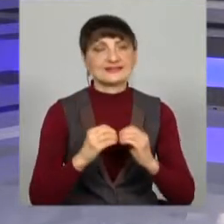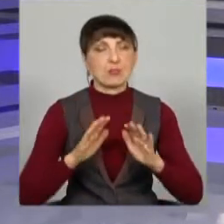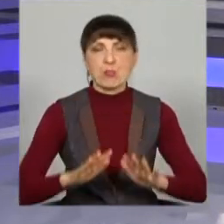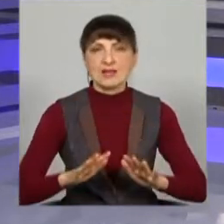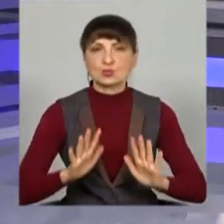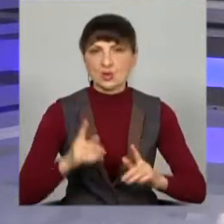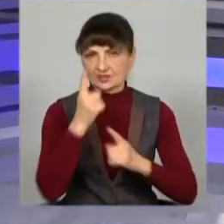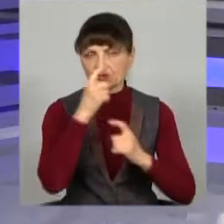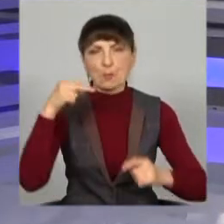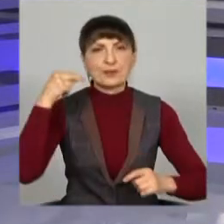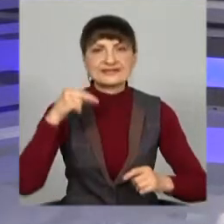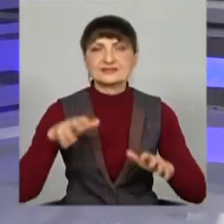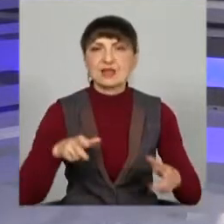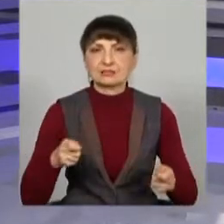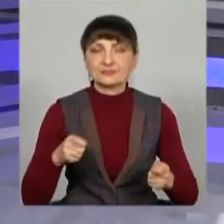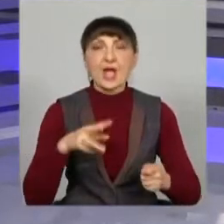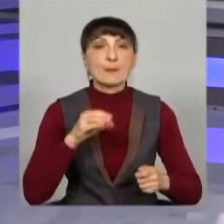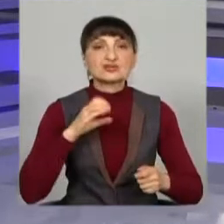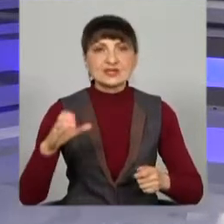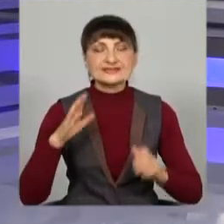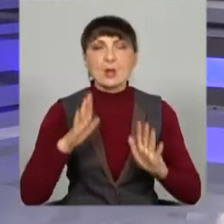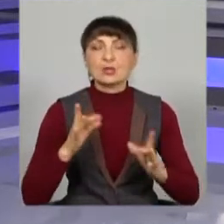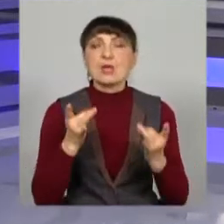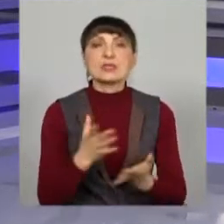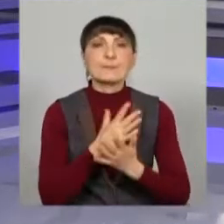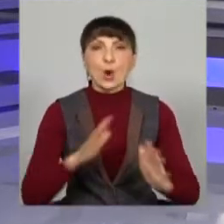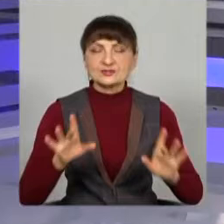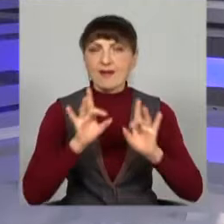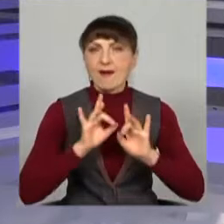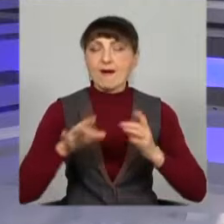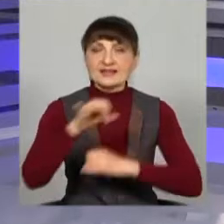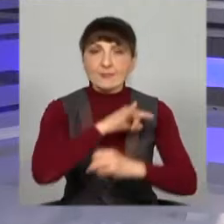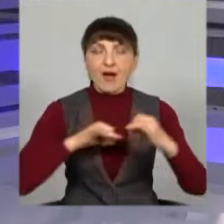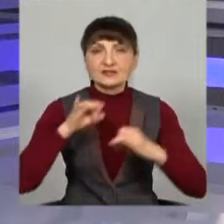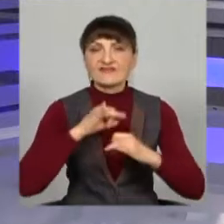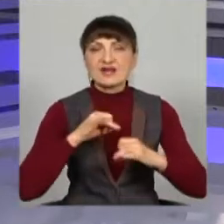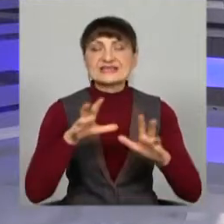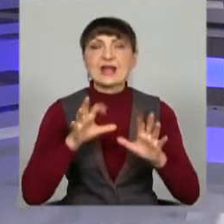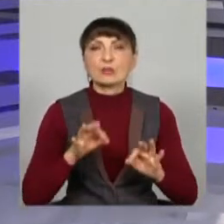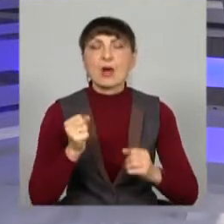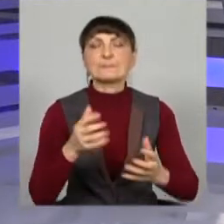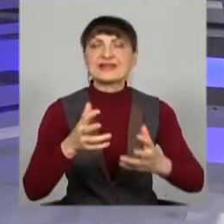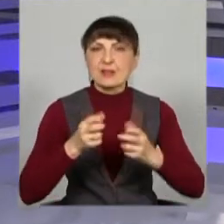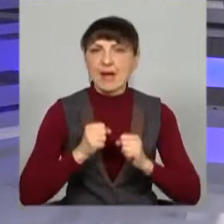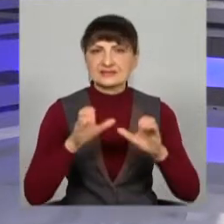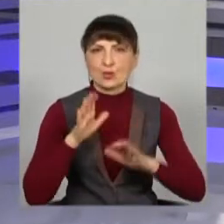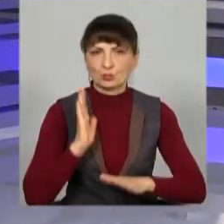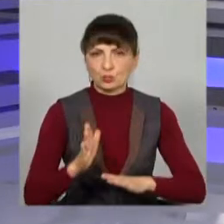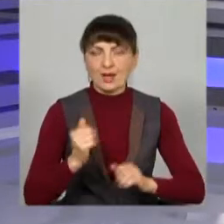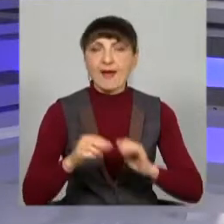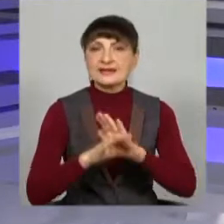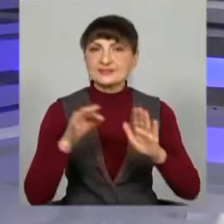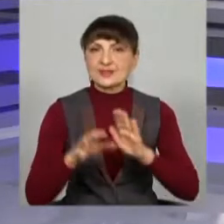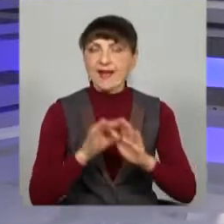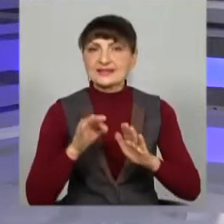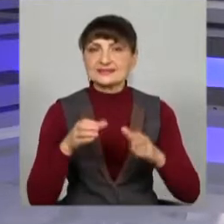сообщил президент. Мажилис, в свою очередь, станет не просто рассматривать законопроекты, а принимать законы. А в избирательной системе